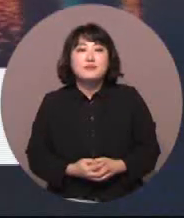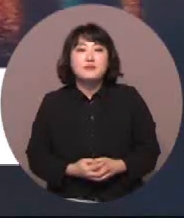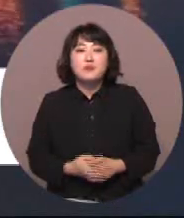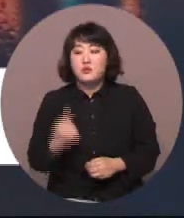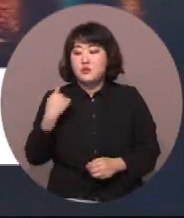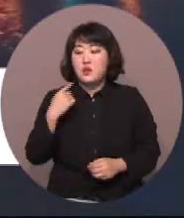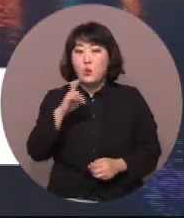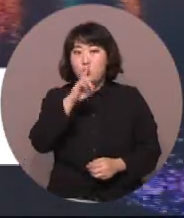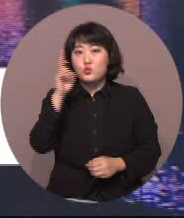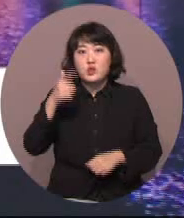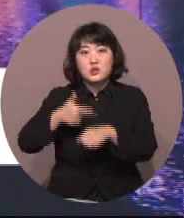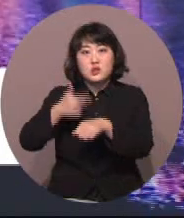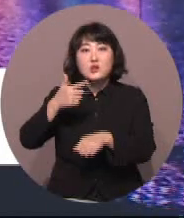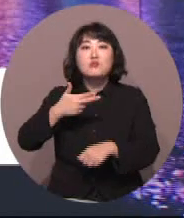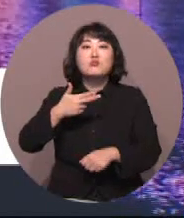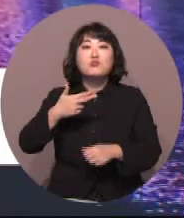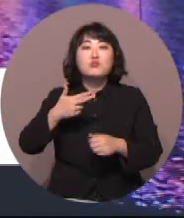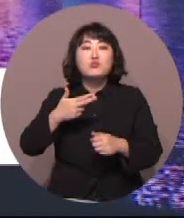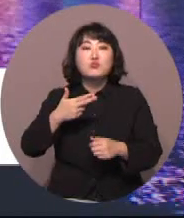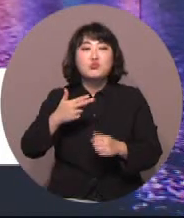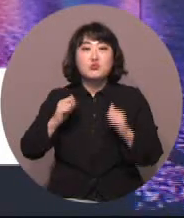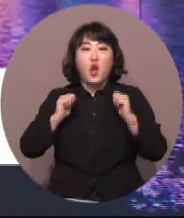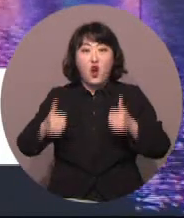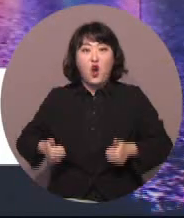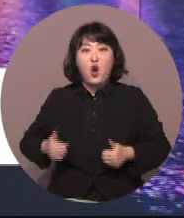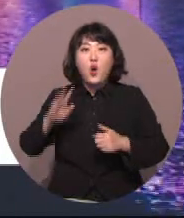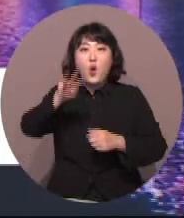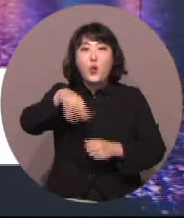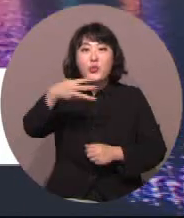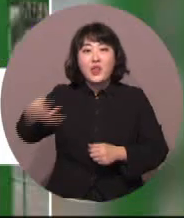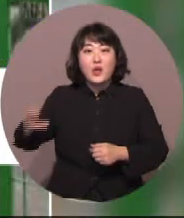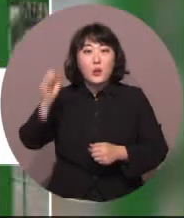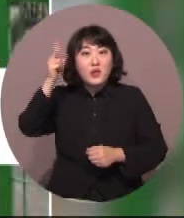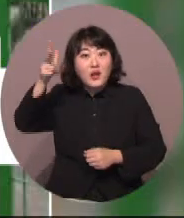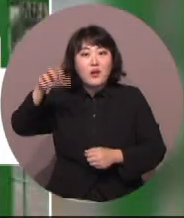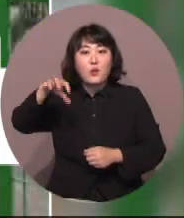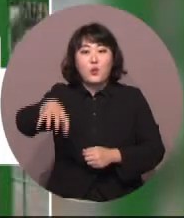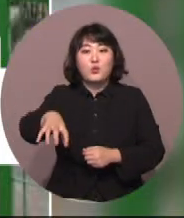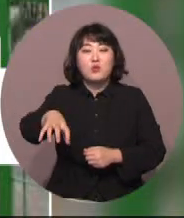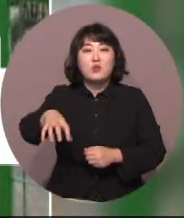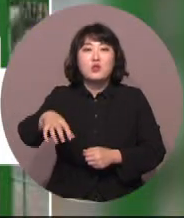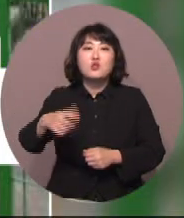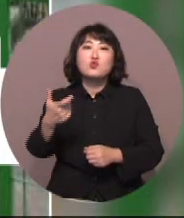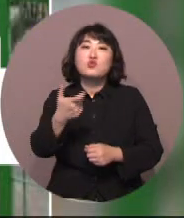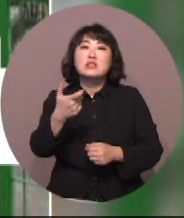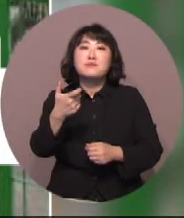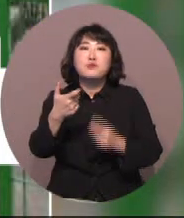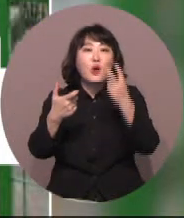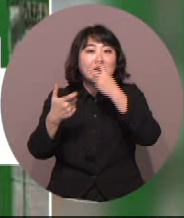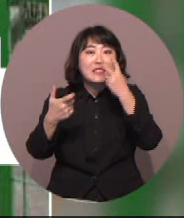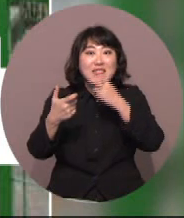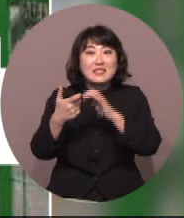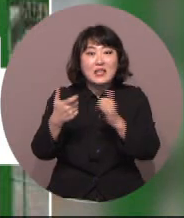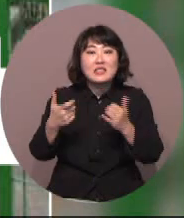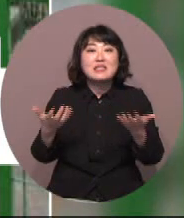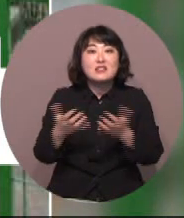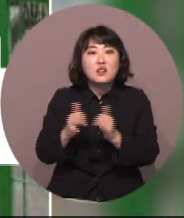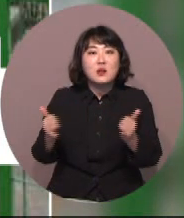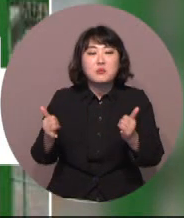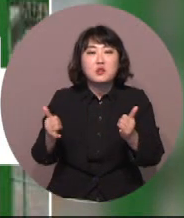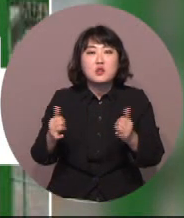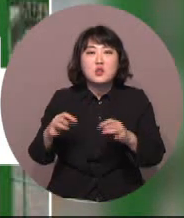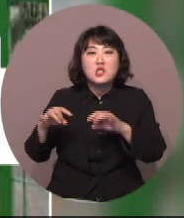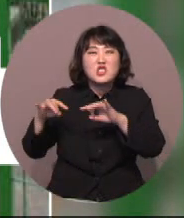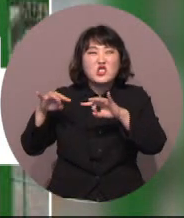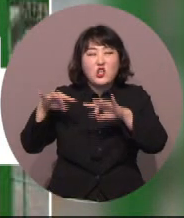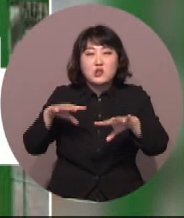어제 오후 6시쯤 부여에 있는 모델이 도트 에서 시설관리 업체 소속 60대 노동자가 5개에 고압 수변전 실에서